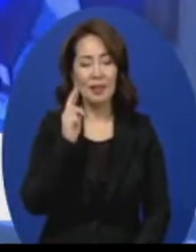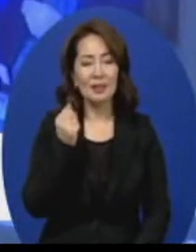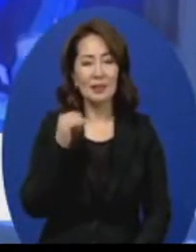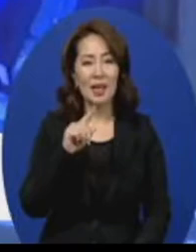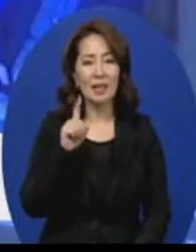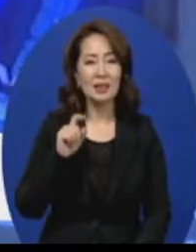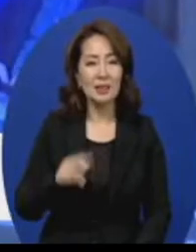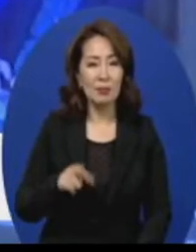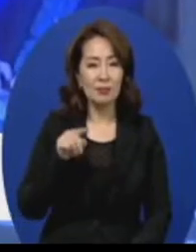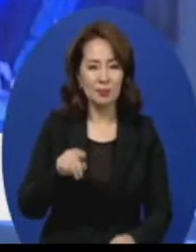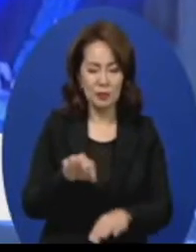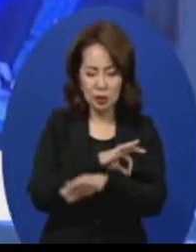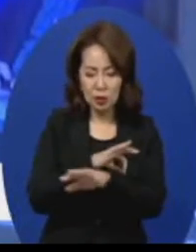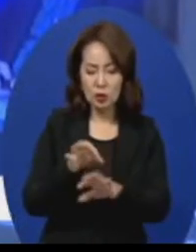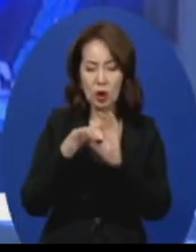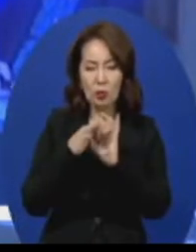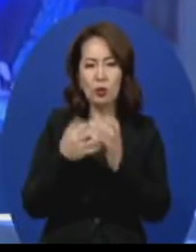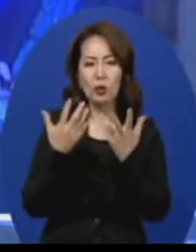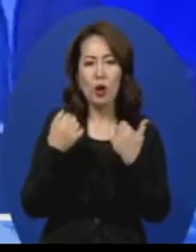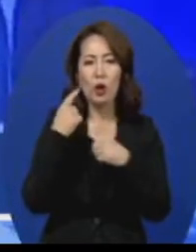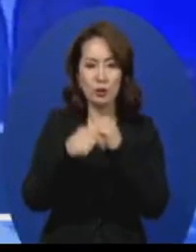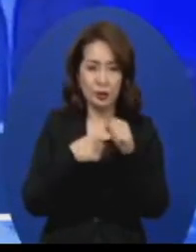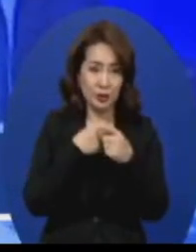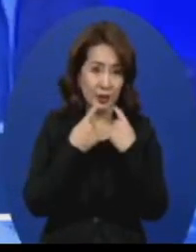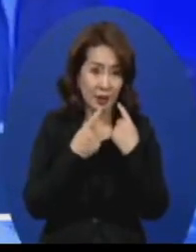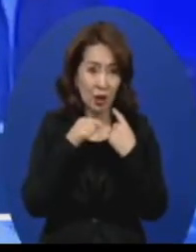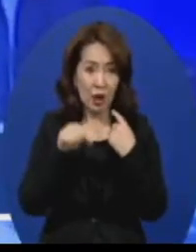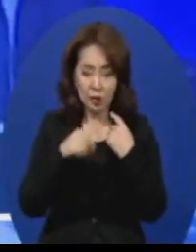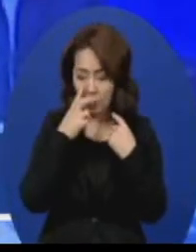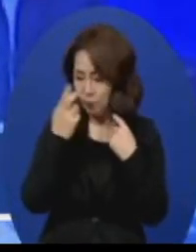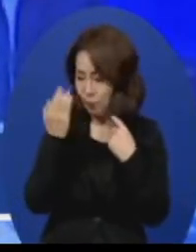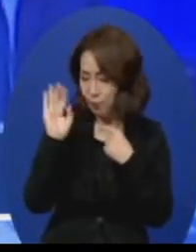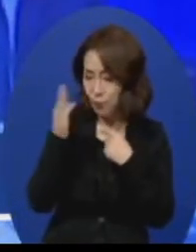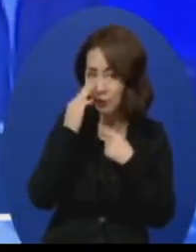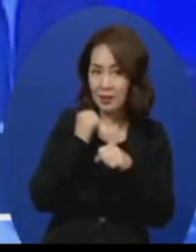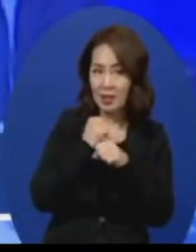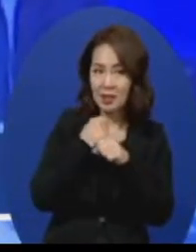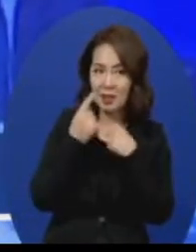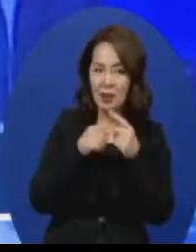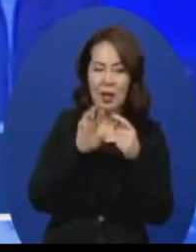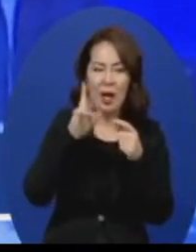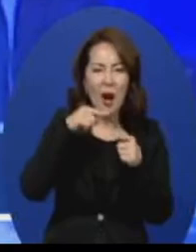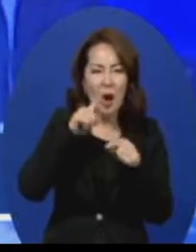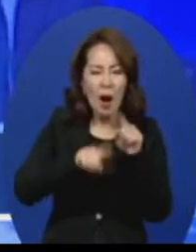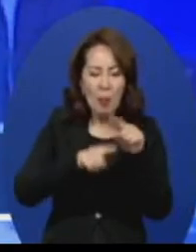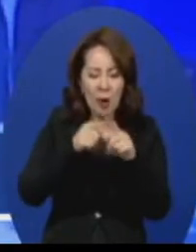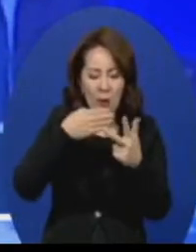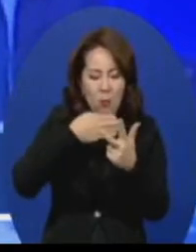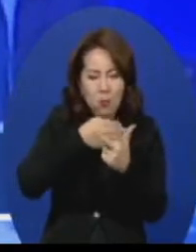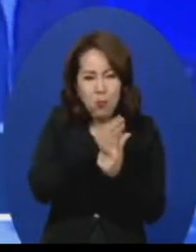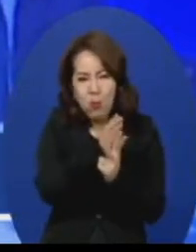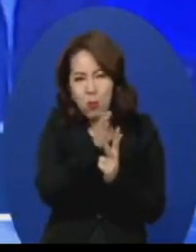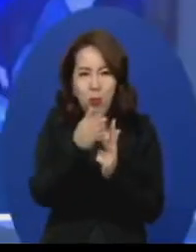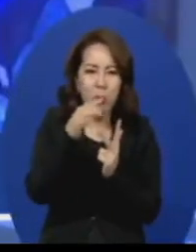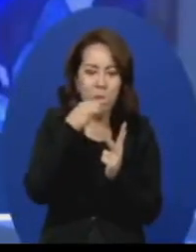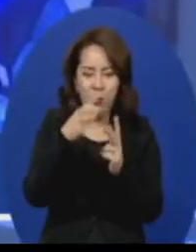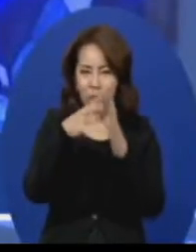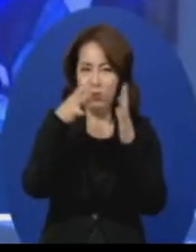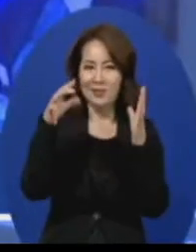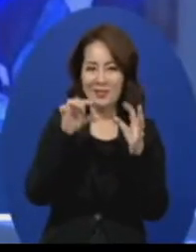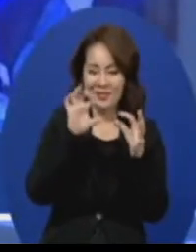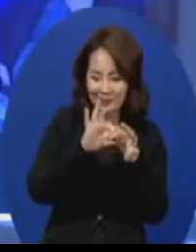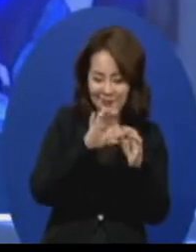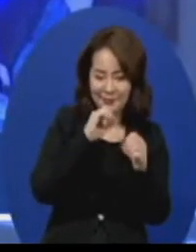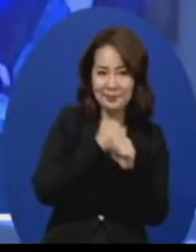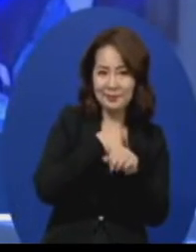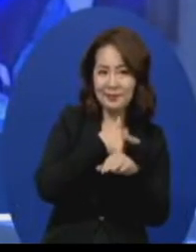Цайны зам төслийн талаар олон жил ярьлаа. Одоо үүнийг бодит ажил болгохын тулд бидэнд яг ямар маршрутаар цайны замын урсгал